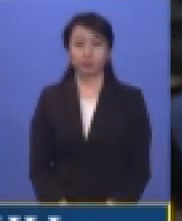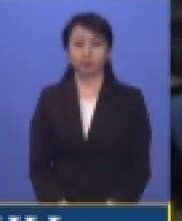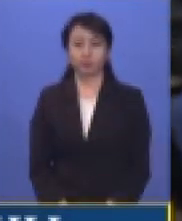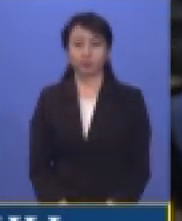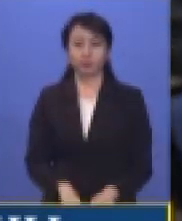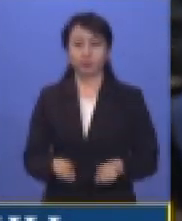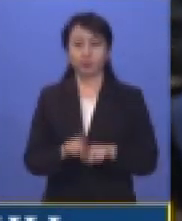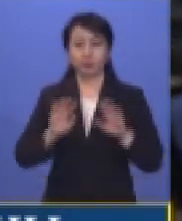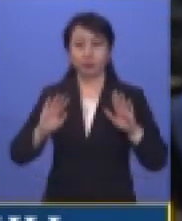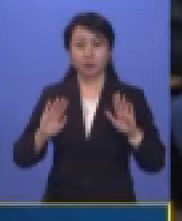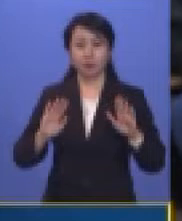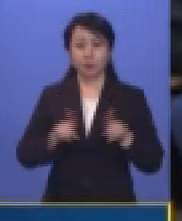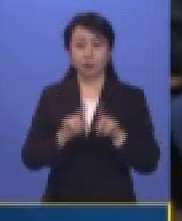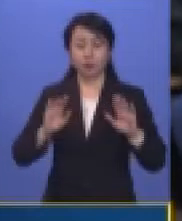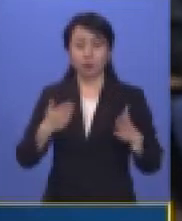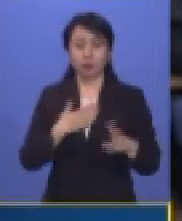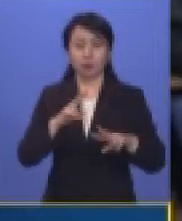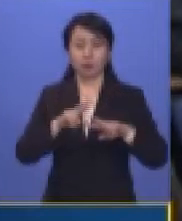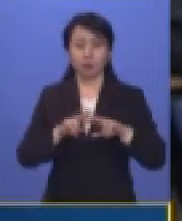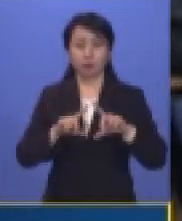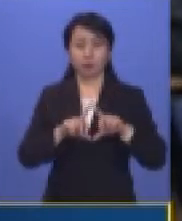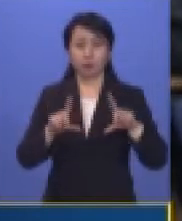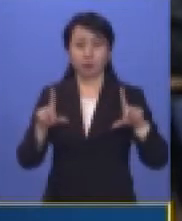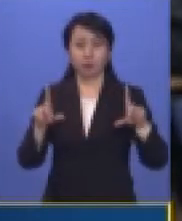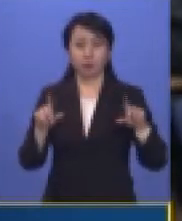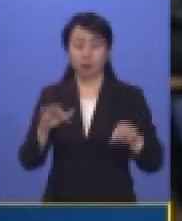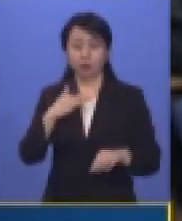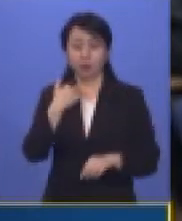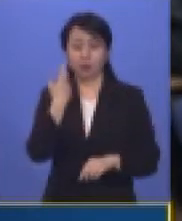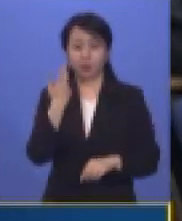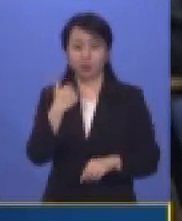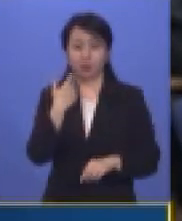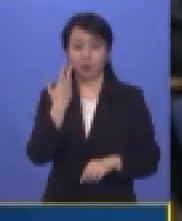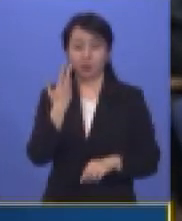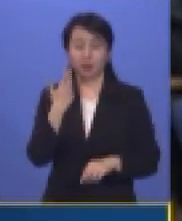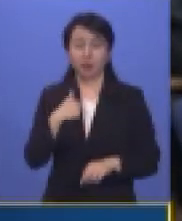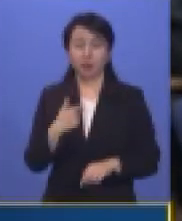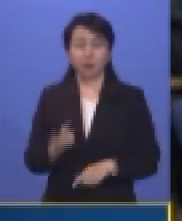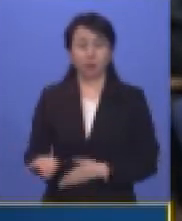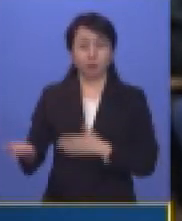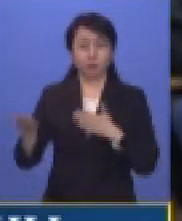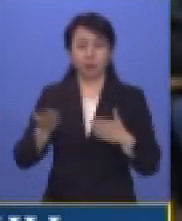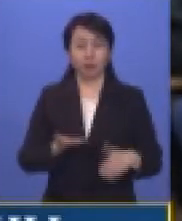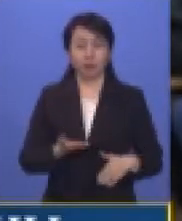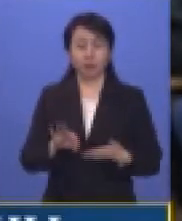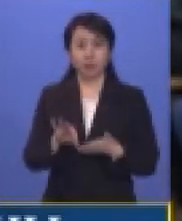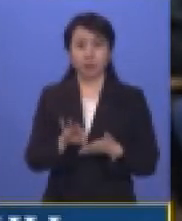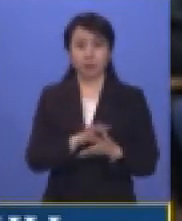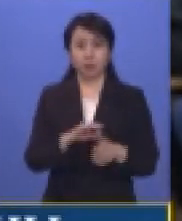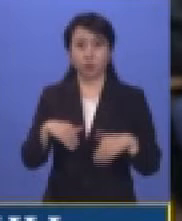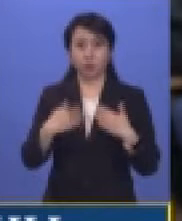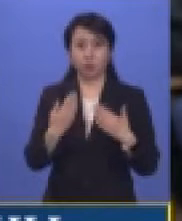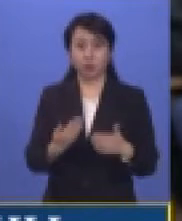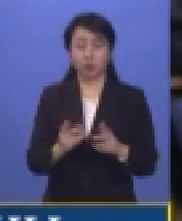я попала в учреждение, вот, и когда я сюда приехала, мне сразу предложили